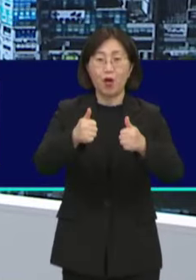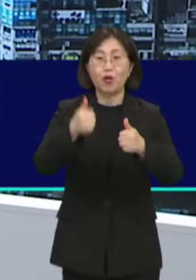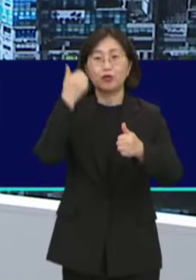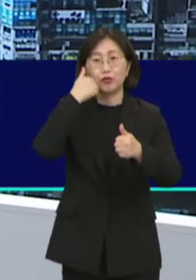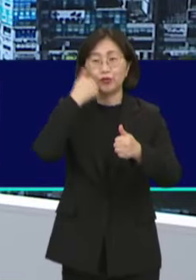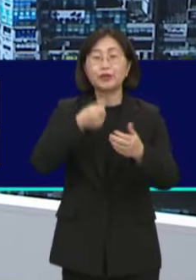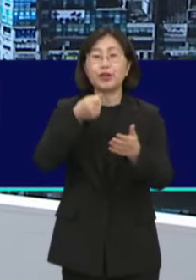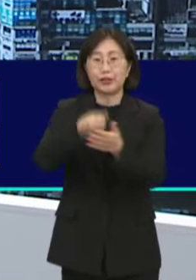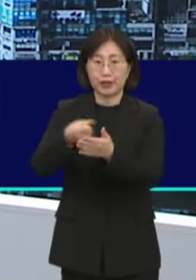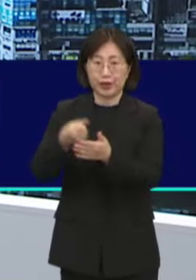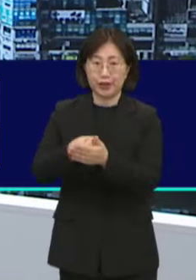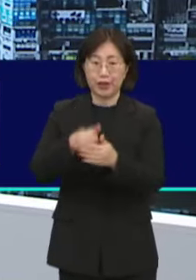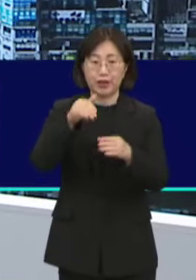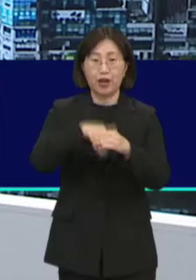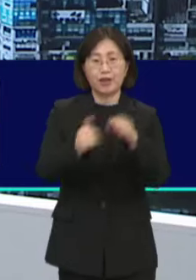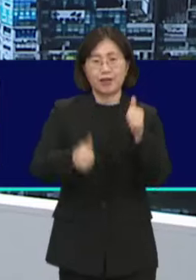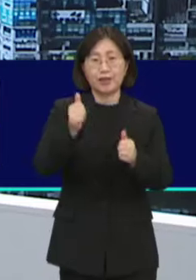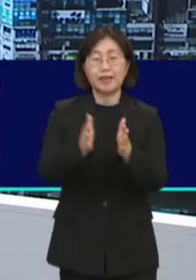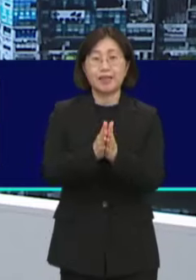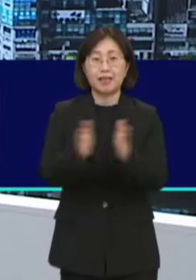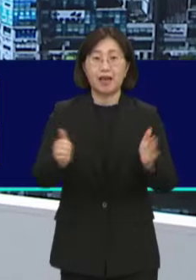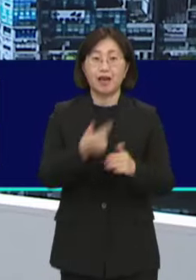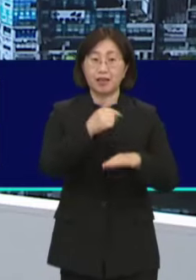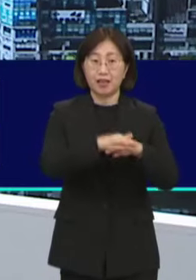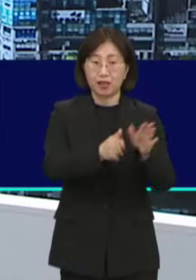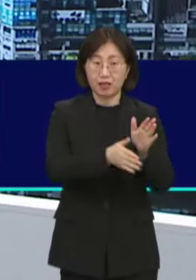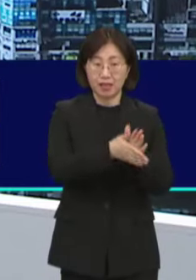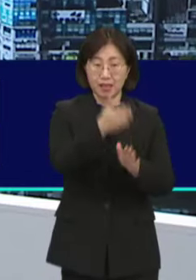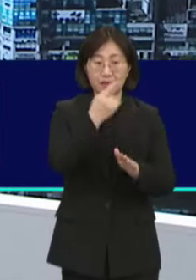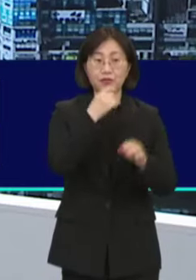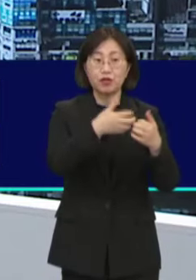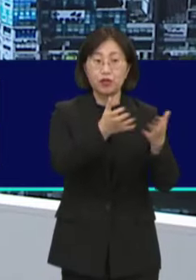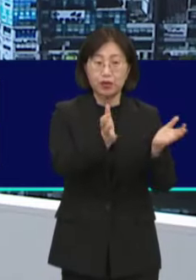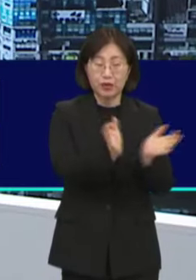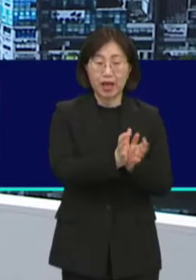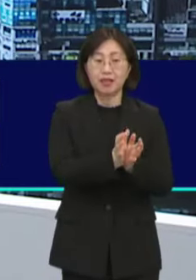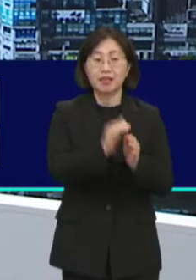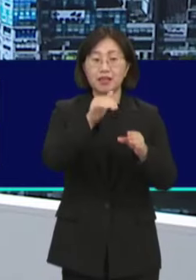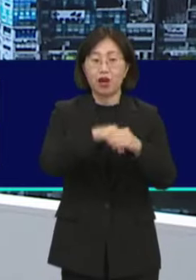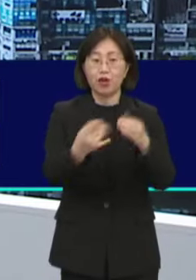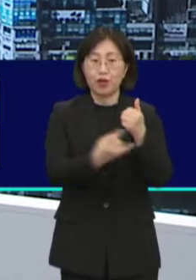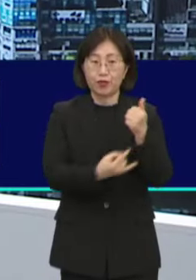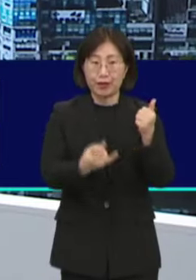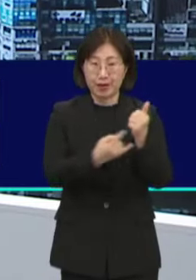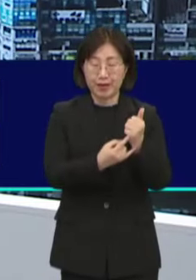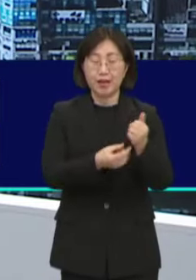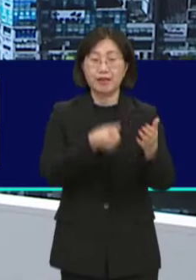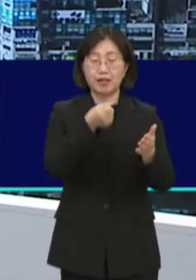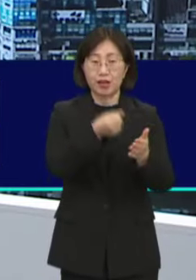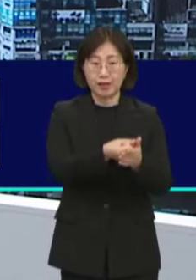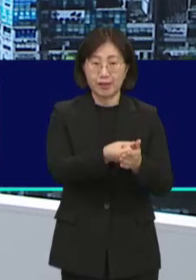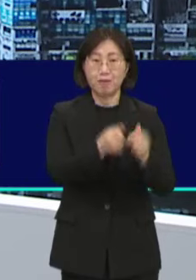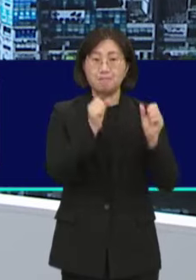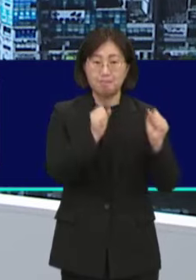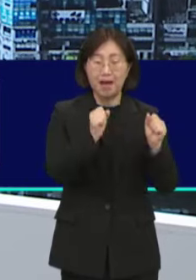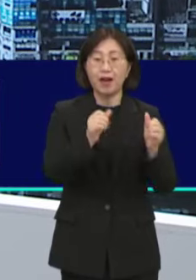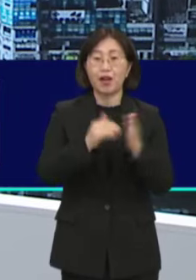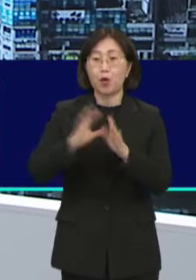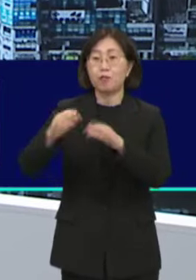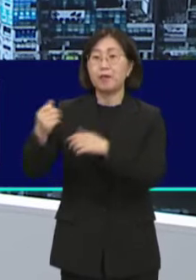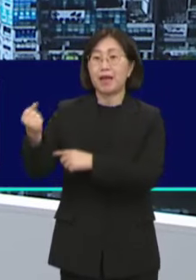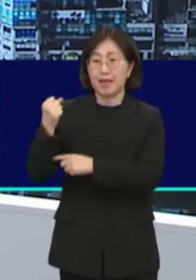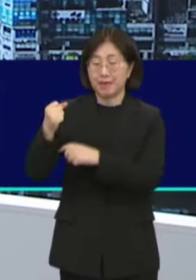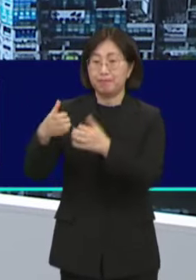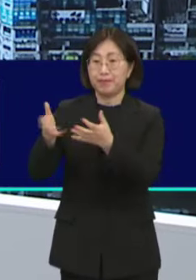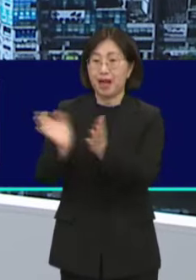막이 올랐습니다. 더불어민주당 대전시당은 총선 선대위를 구성해 필승 결의를 다졌고 국민의힘 후보들은 서울에서